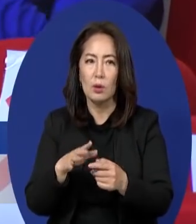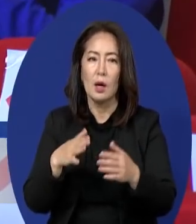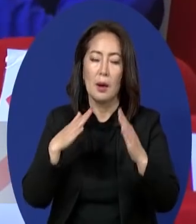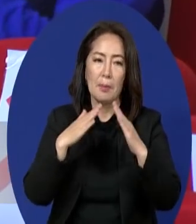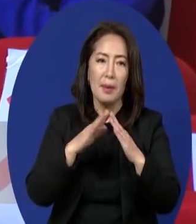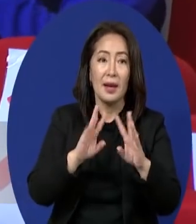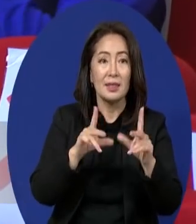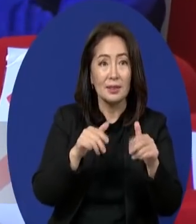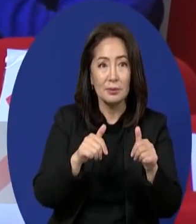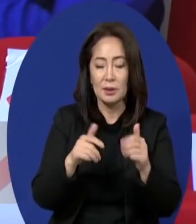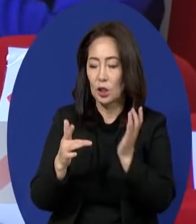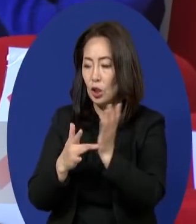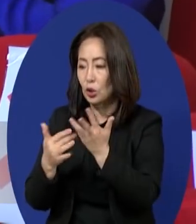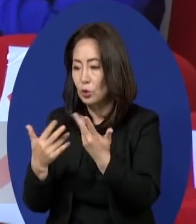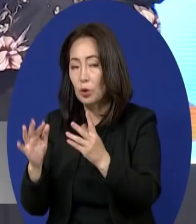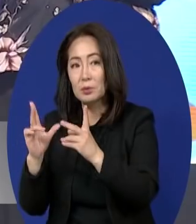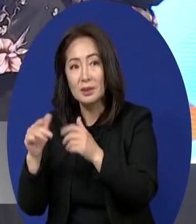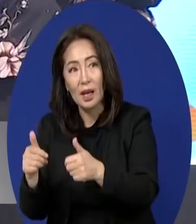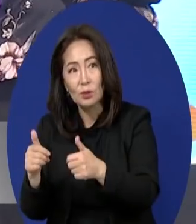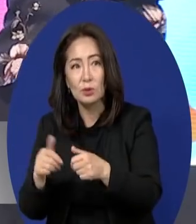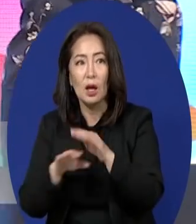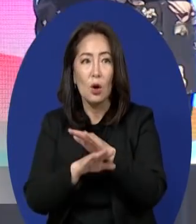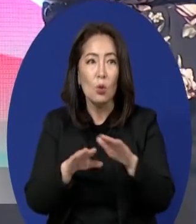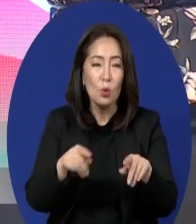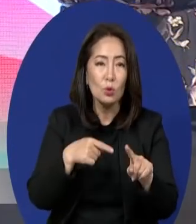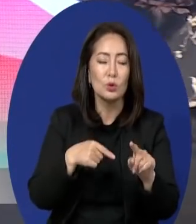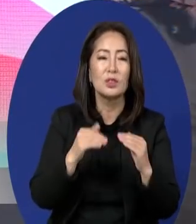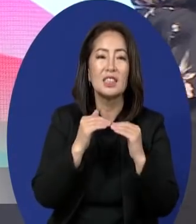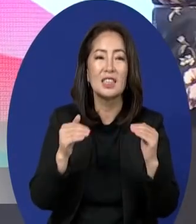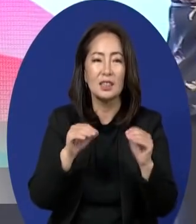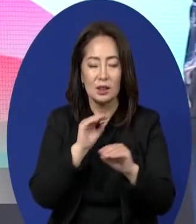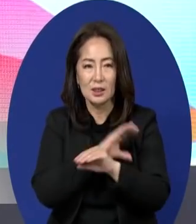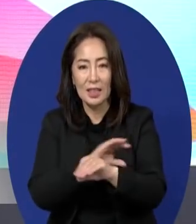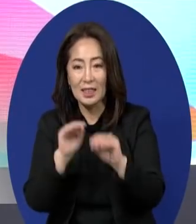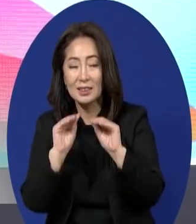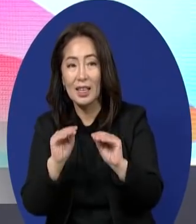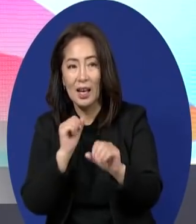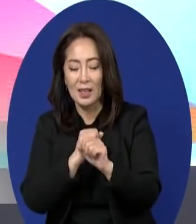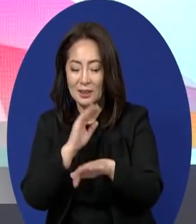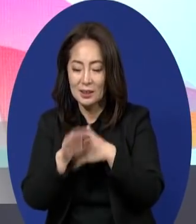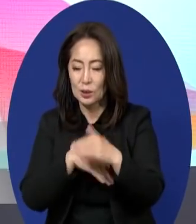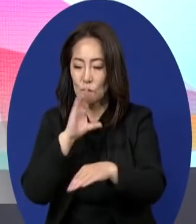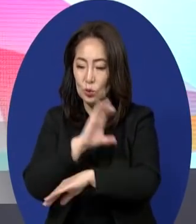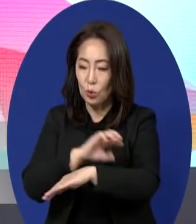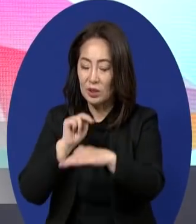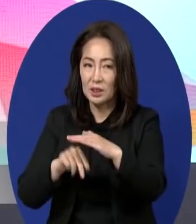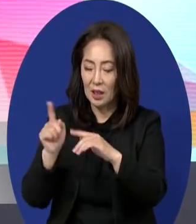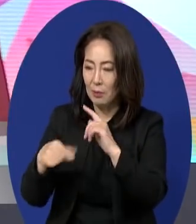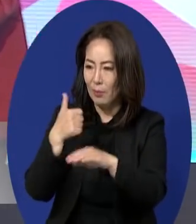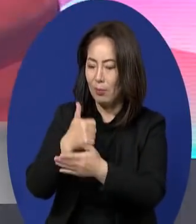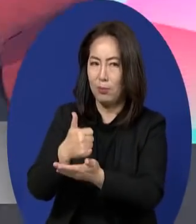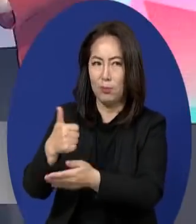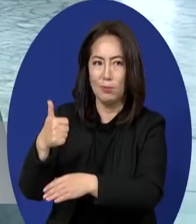янзалж, сургалтын тоног төхөөрөмжөө сайжруулж, хүүхдүүдэд тэгш сургах арга барил эрэлхийлсэн сургууль цэцэрлэгүүд өнөөдөр шилдэг болж